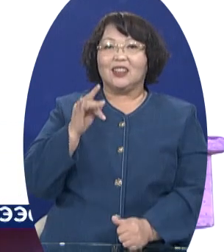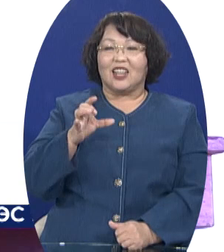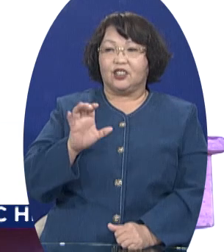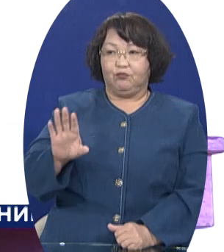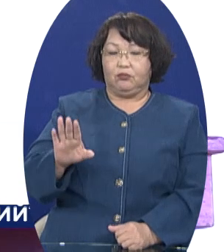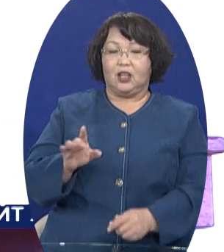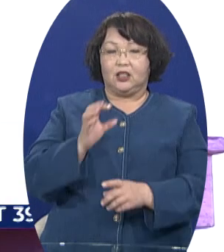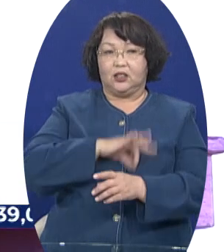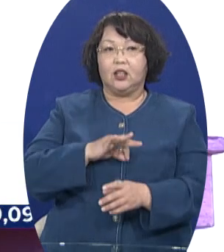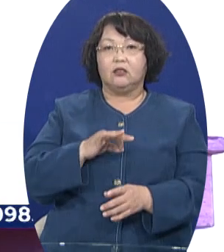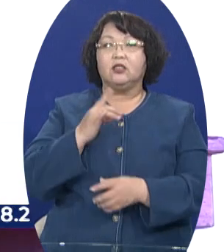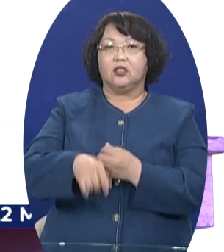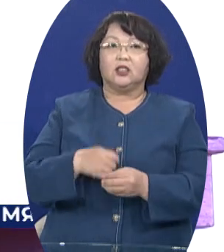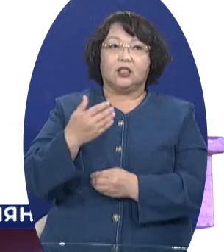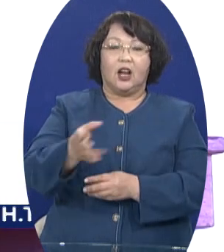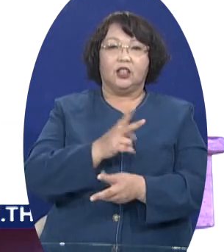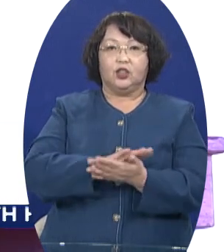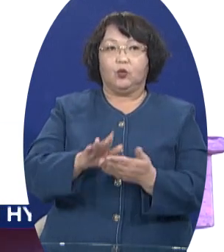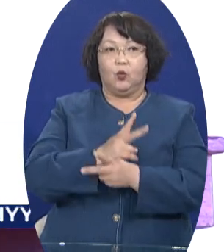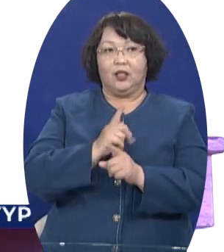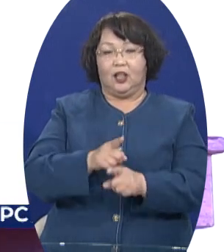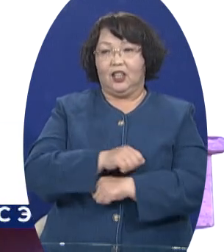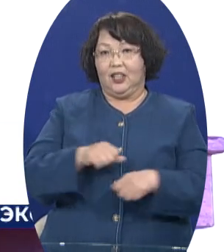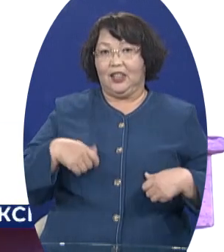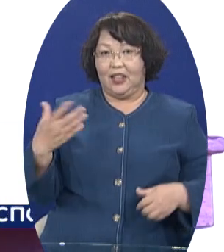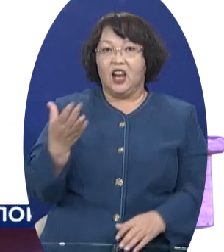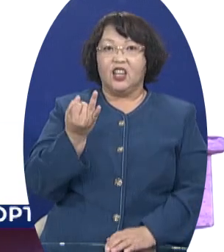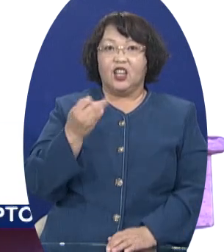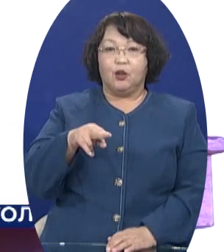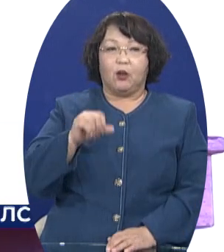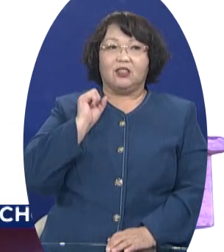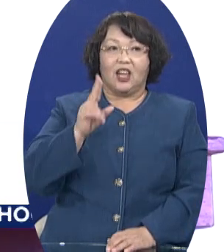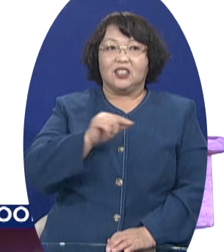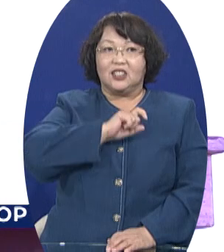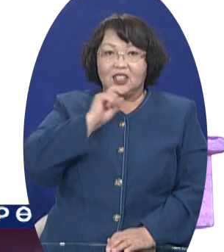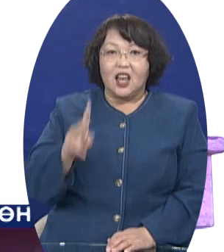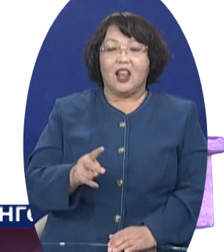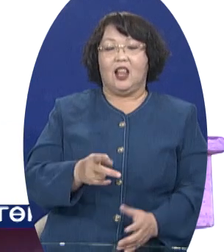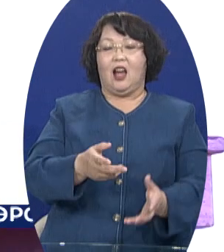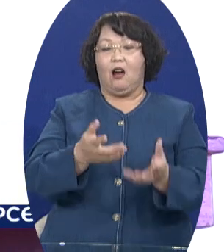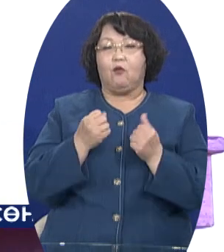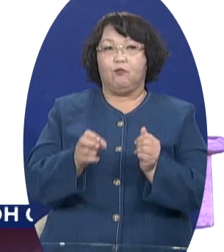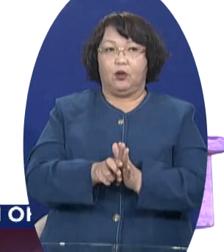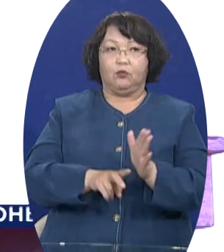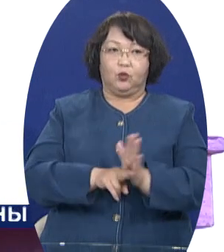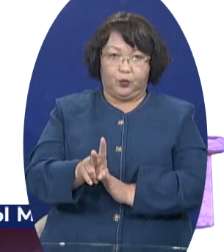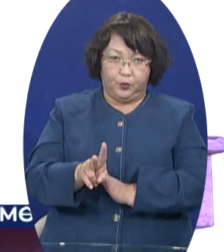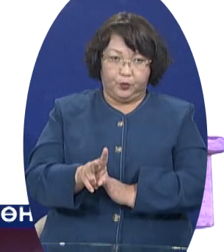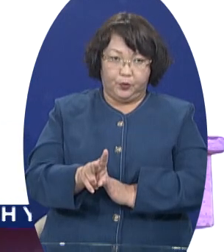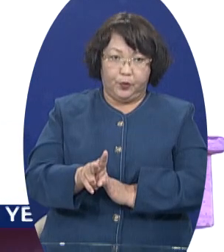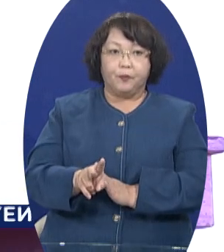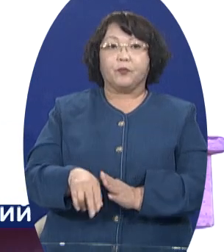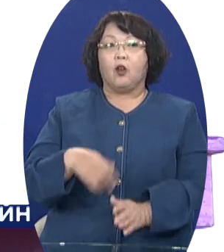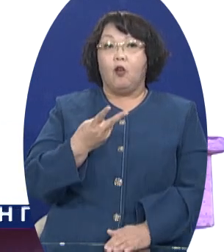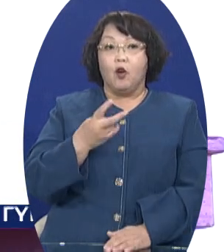нэр манай шинэ хуулийн дагуу иргэн та ипотекийн зээлэнд хүртэл ашиглах боломж болцоог бий болох гэж байна. За мөн ирэх